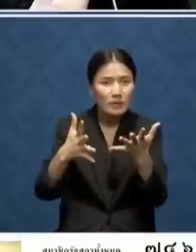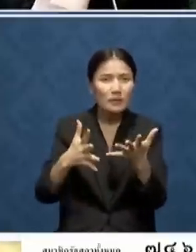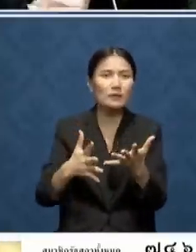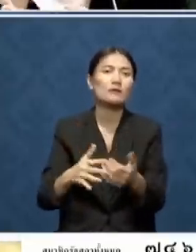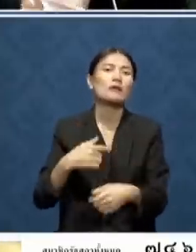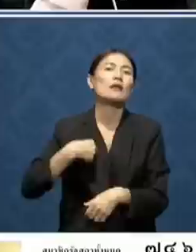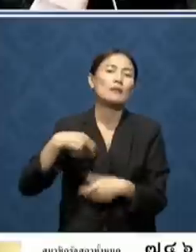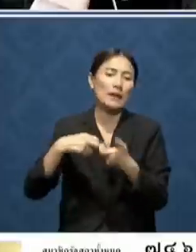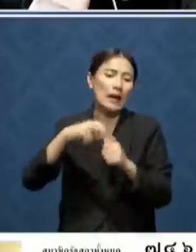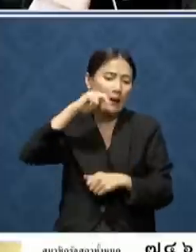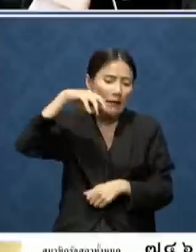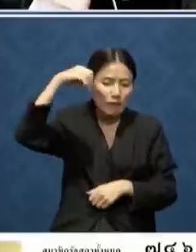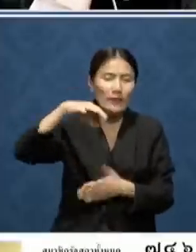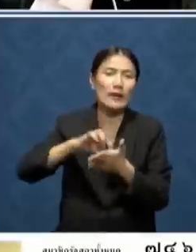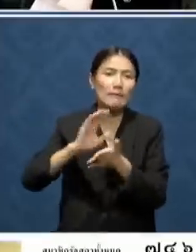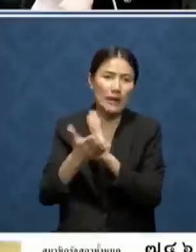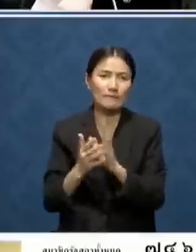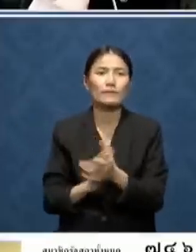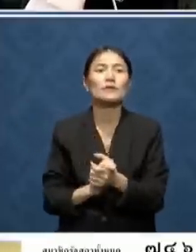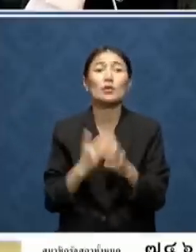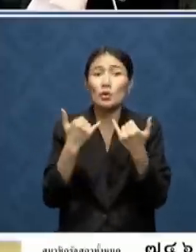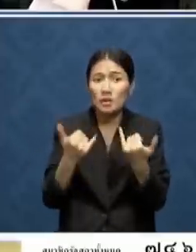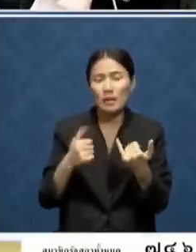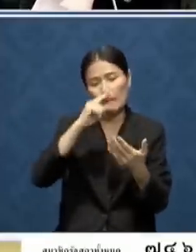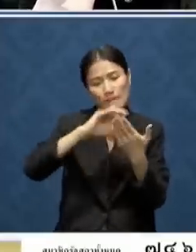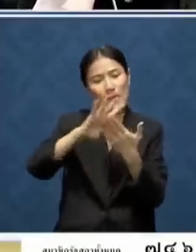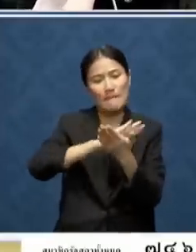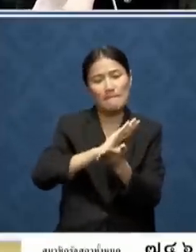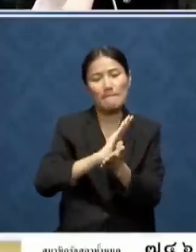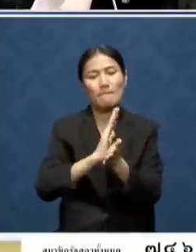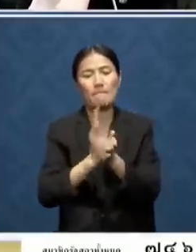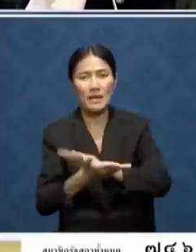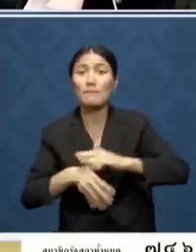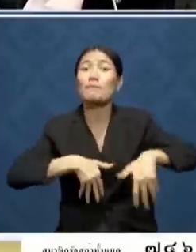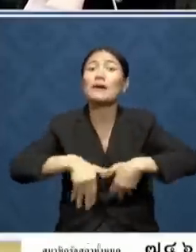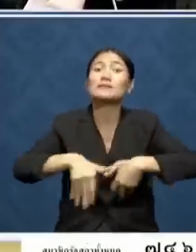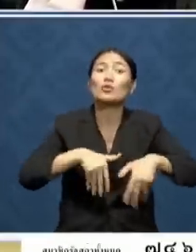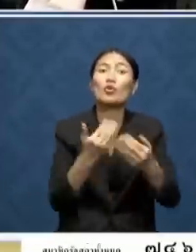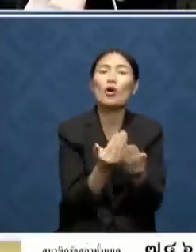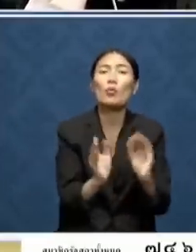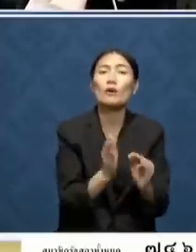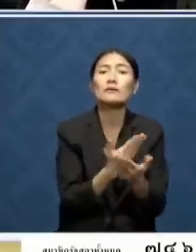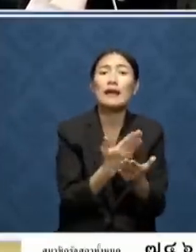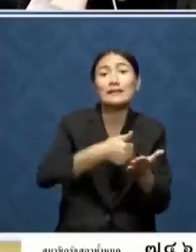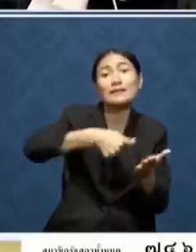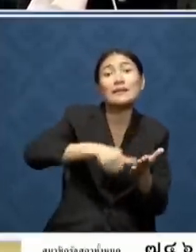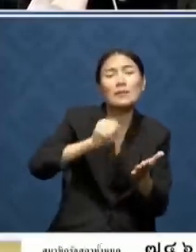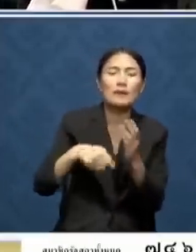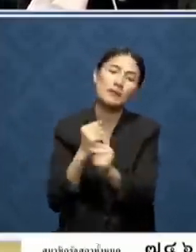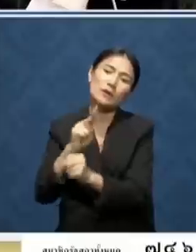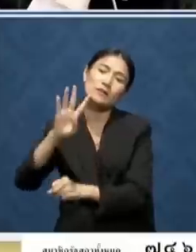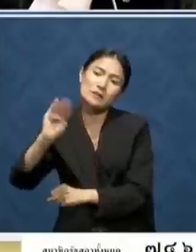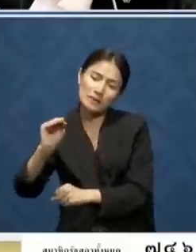คะสุดท้ายค่ะโลกเปลี่ยนไทยเปลี่ยนนะคะบริบทเปลี่ยนไปหมดแล้วนะคะระดับหนี้ครูเรือนไม่เหมือนตอนปี 2540แล้วนะคะหนี้